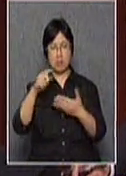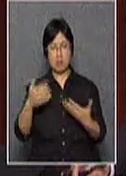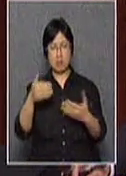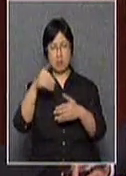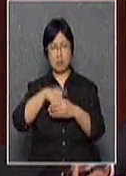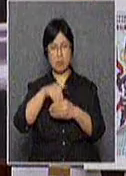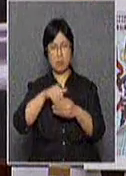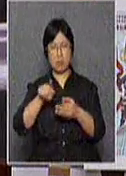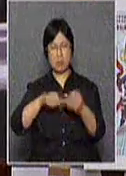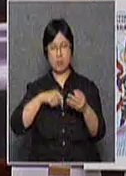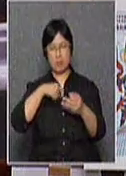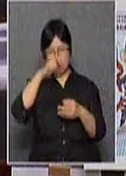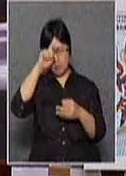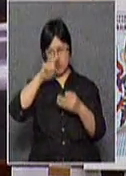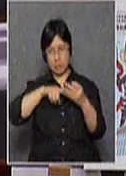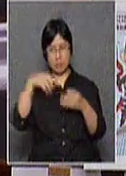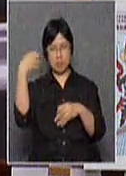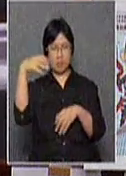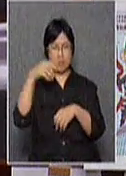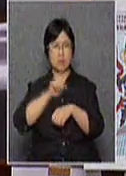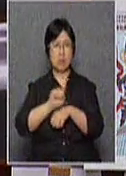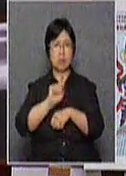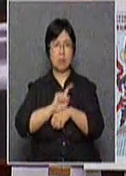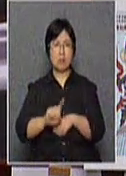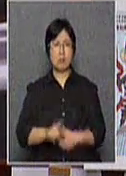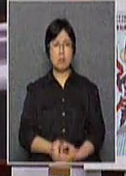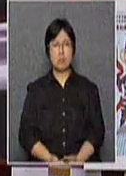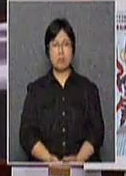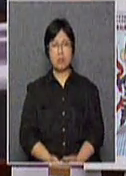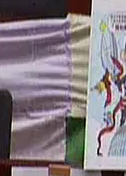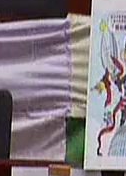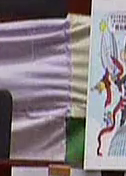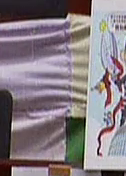表決。陳志全議員要求記名表決，表決鐘響一分鐘。